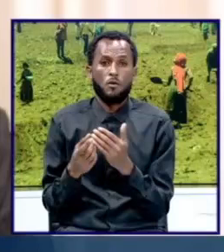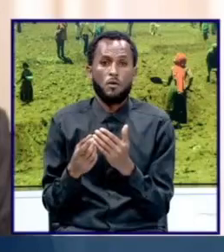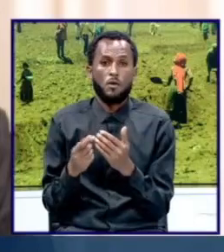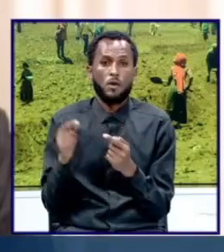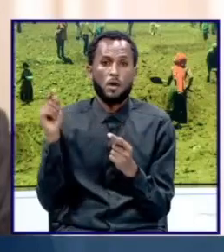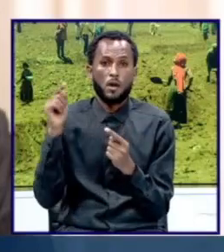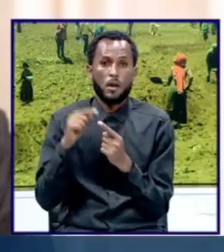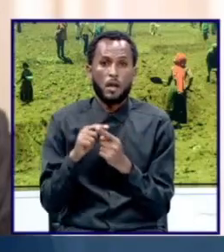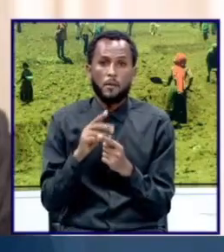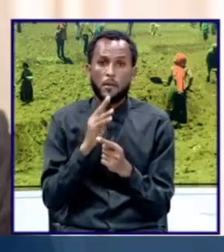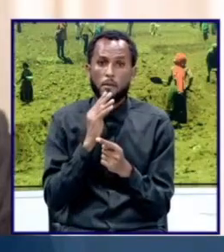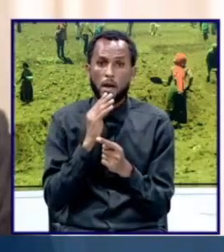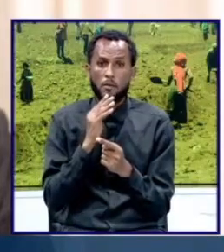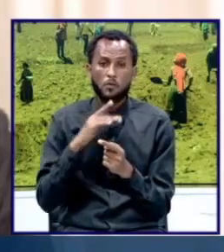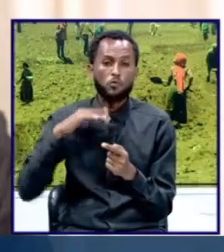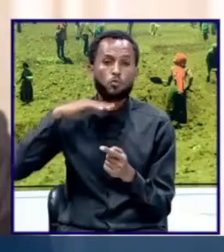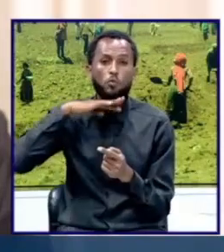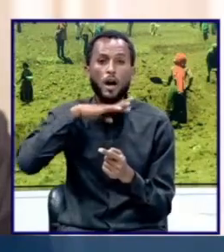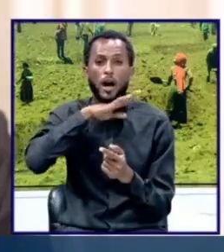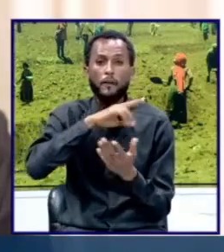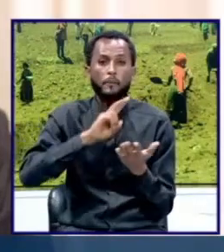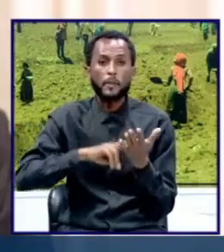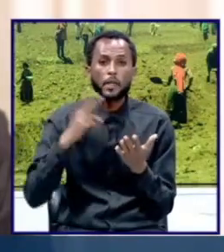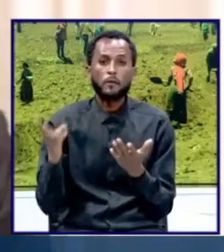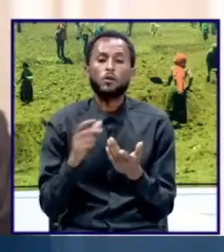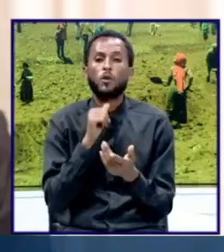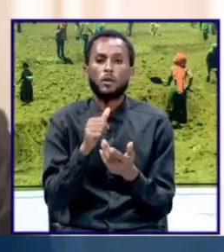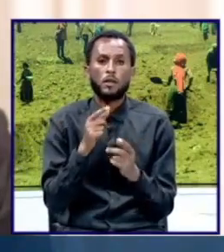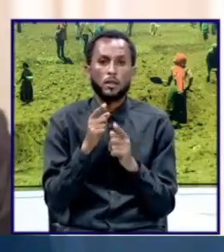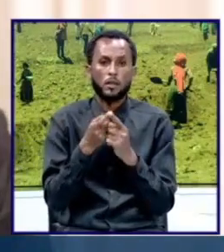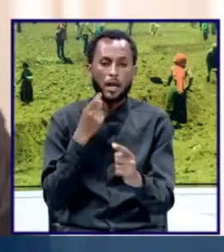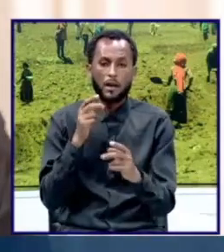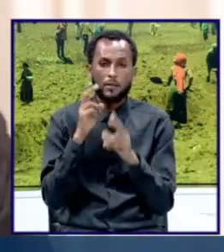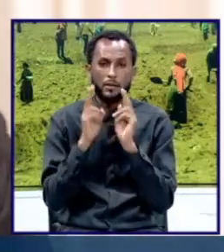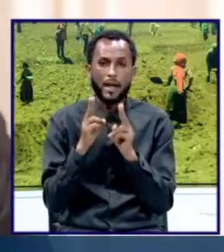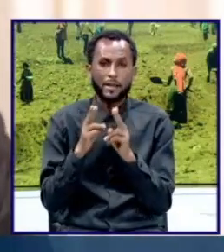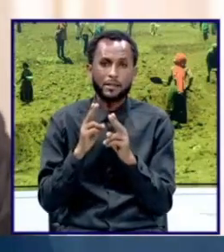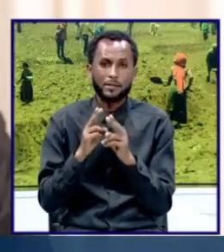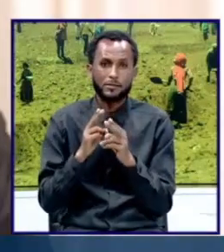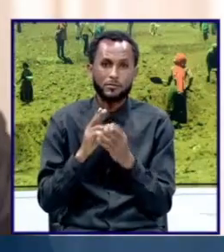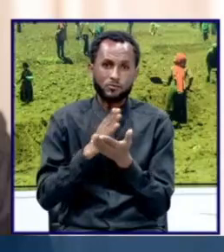ናብ ናይ ታሪክ ጓሓፍ ምድርባይ ጥራሕ ዘይኮነ ካብ ታሪክ ክሕከኽ